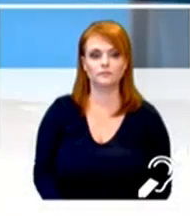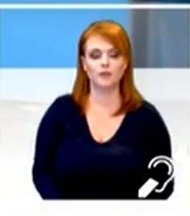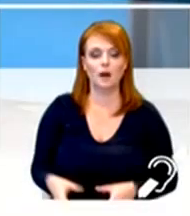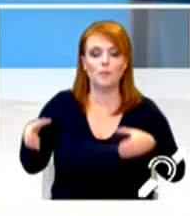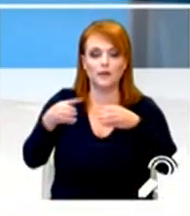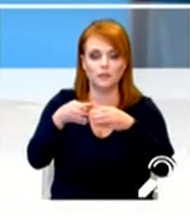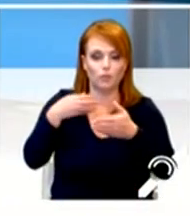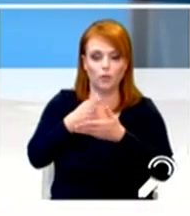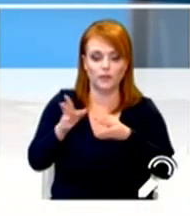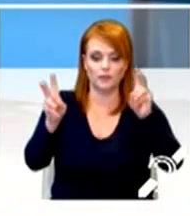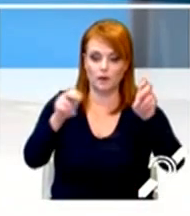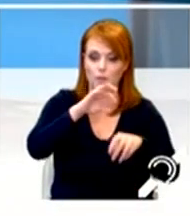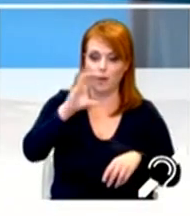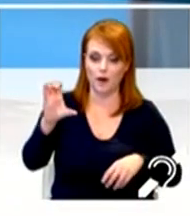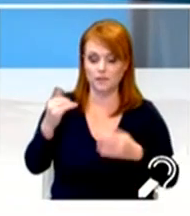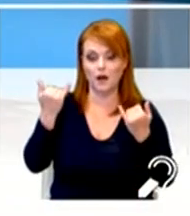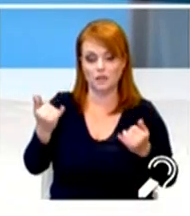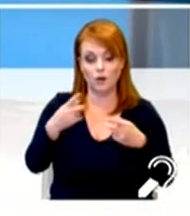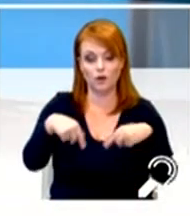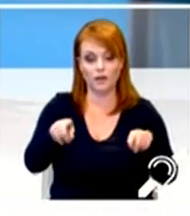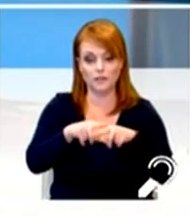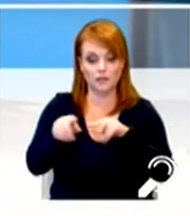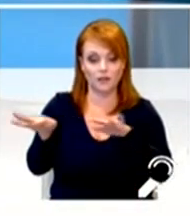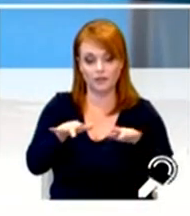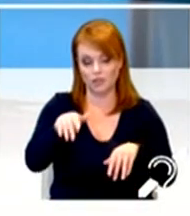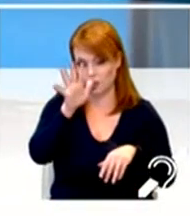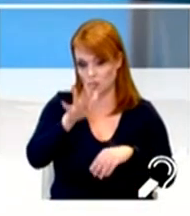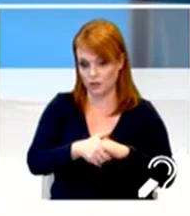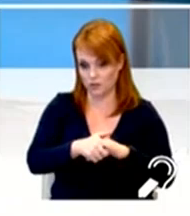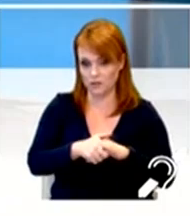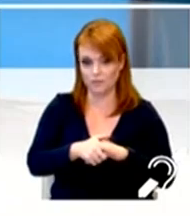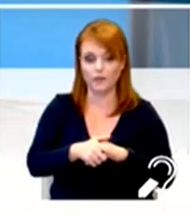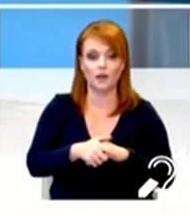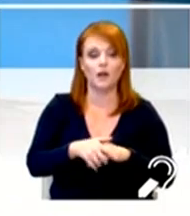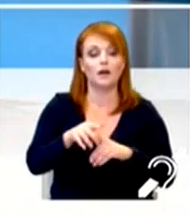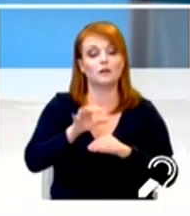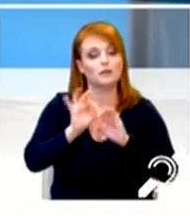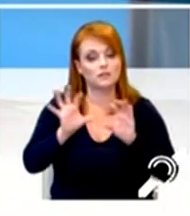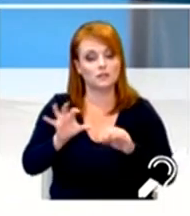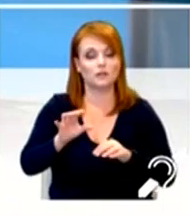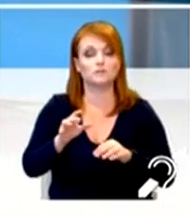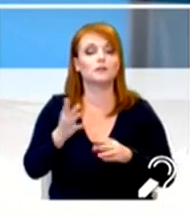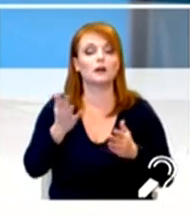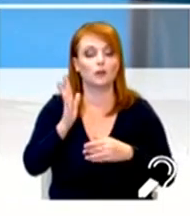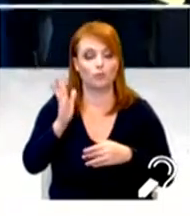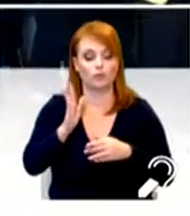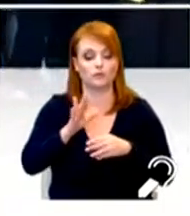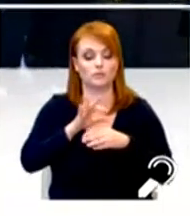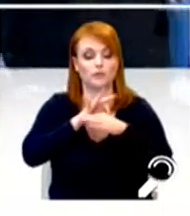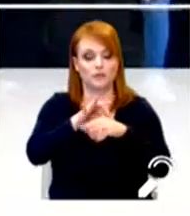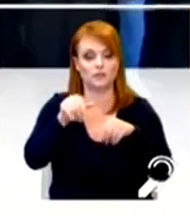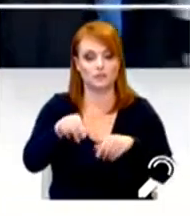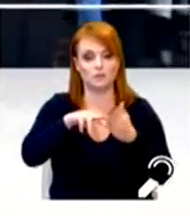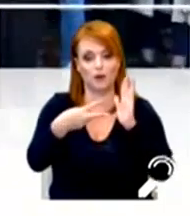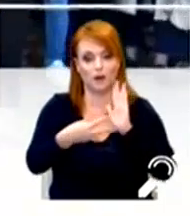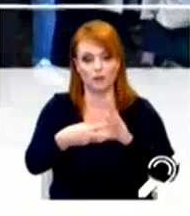Partidul Acțiune și Solidaritate a organizat evenimentul Chișinăul la Pas, angajamentul pentru un oraș confortabil. Liderii partidului de